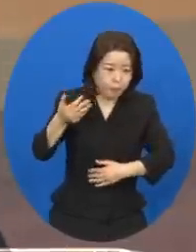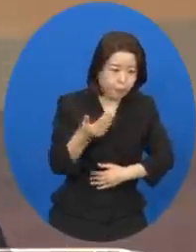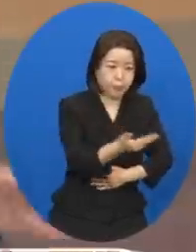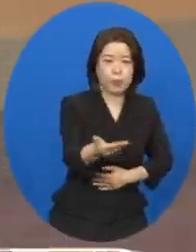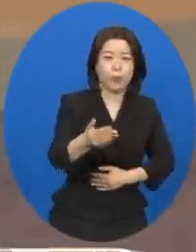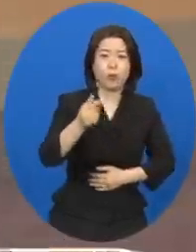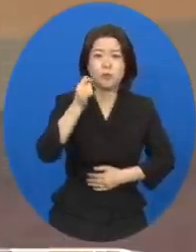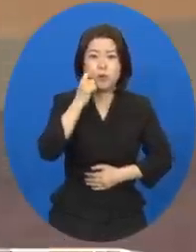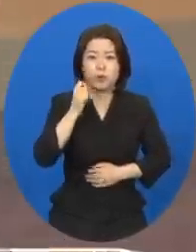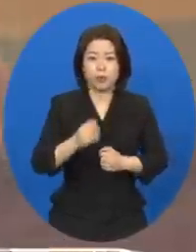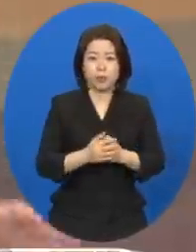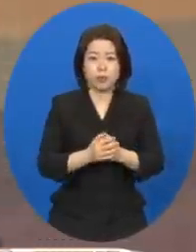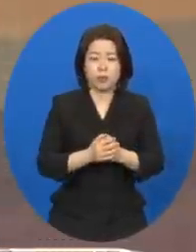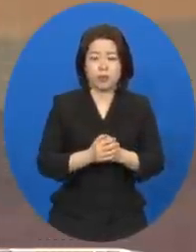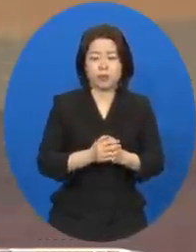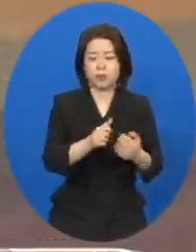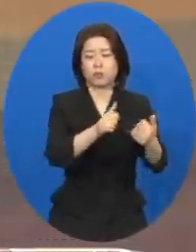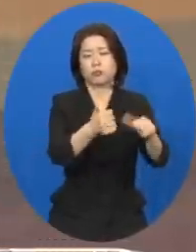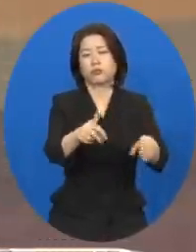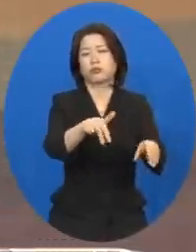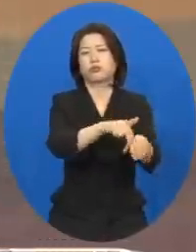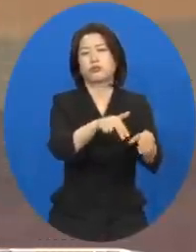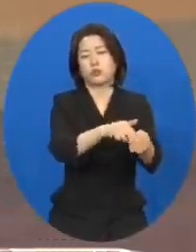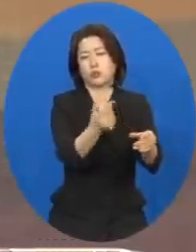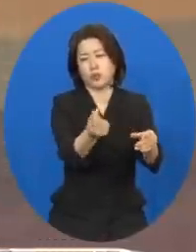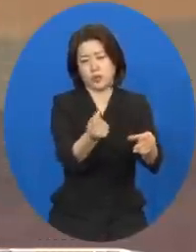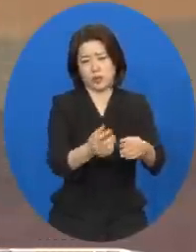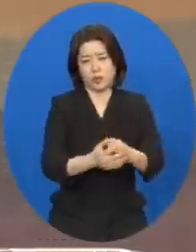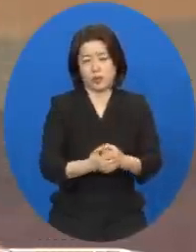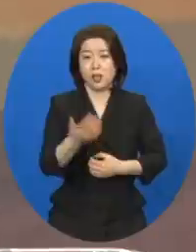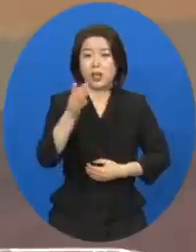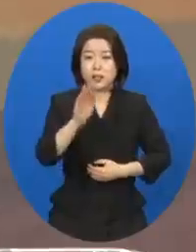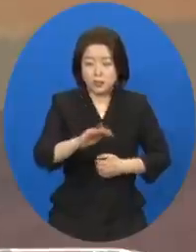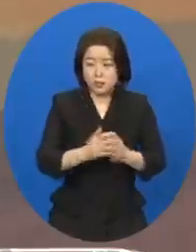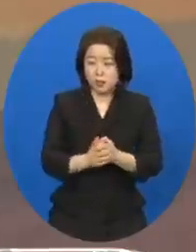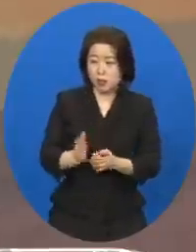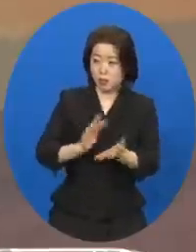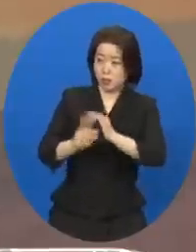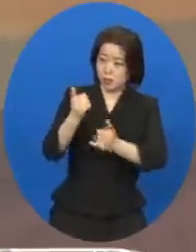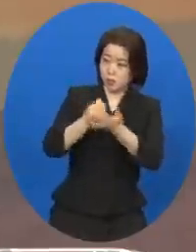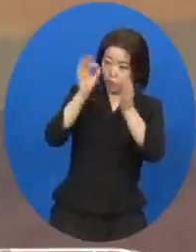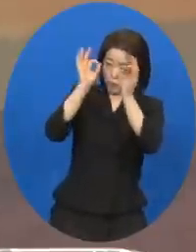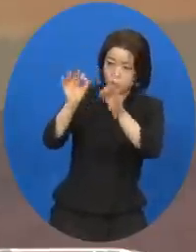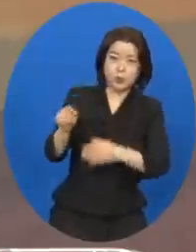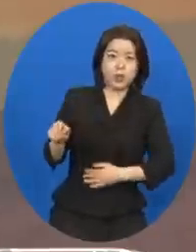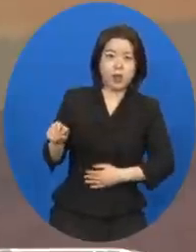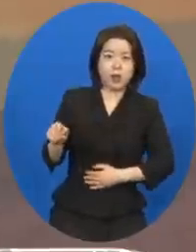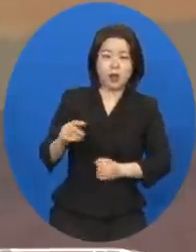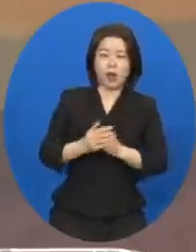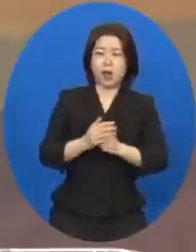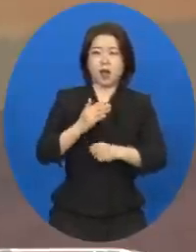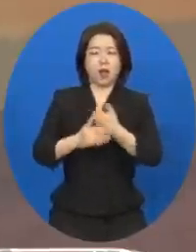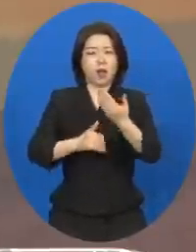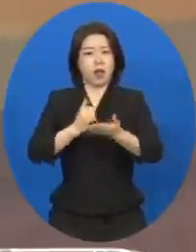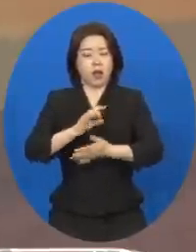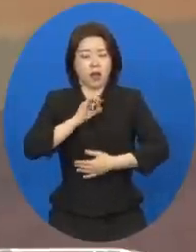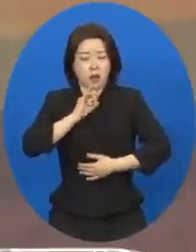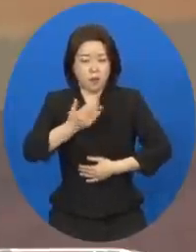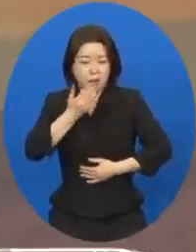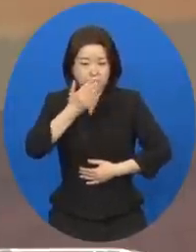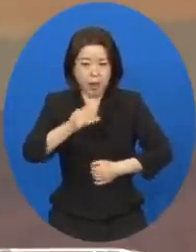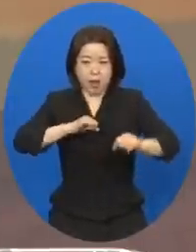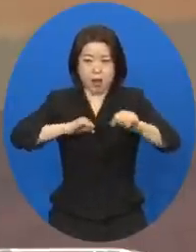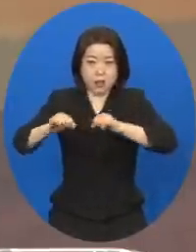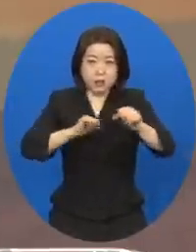못했어요. 완전히 죽은 종교죠. 그런데 예수님을 통하여 하나님만이 하실 수 있는